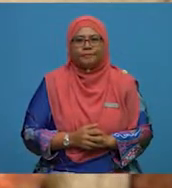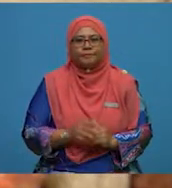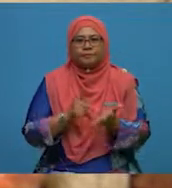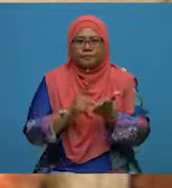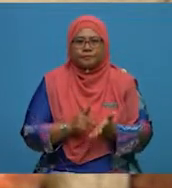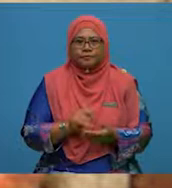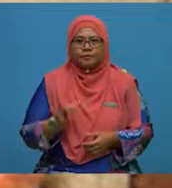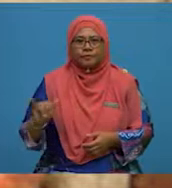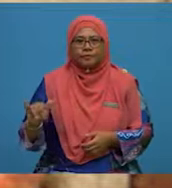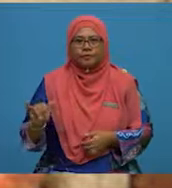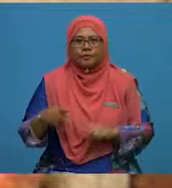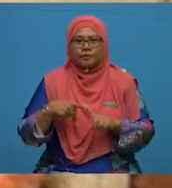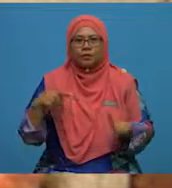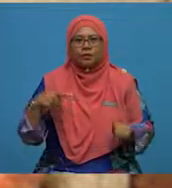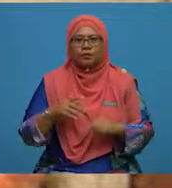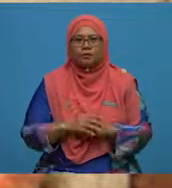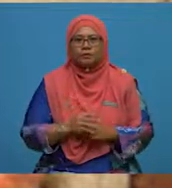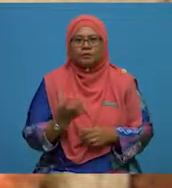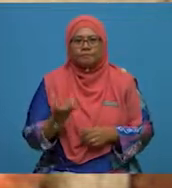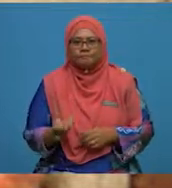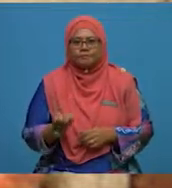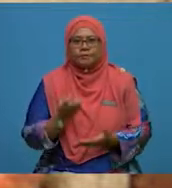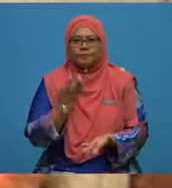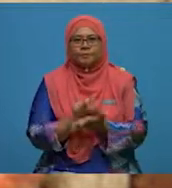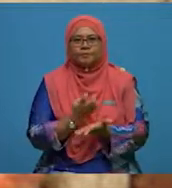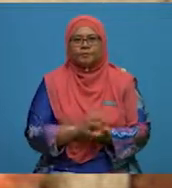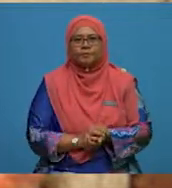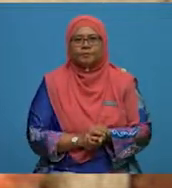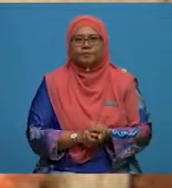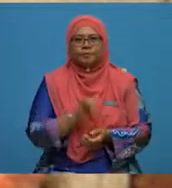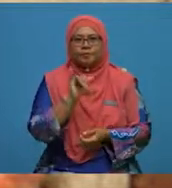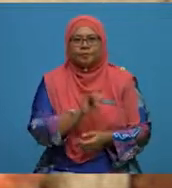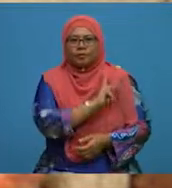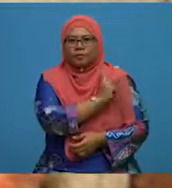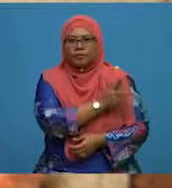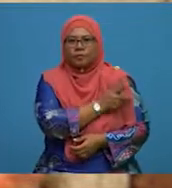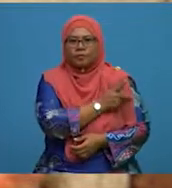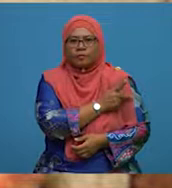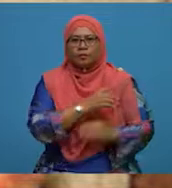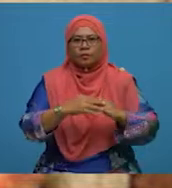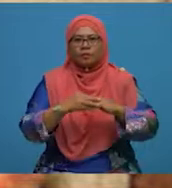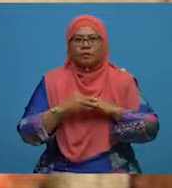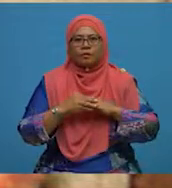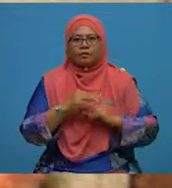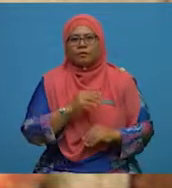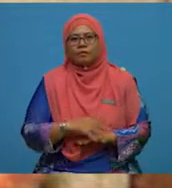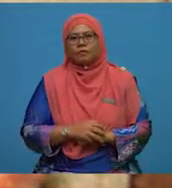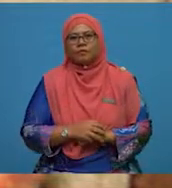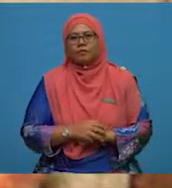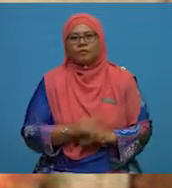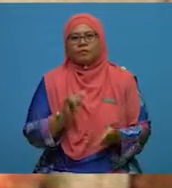Akibatnya, daripada cengkaman ekonomi yang dikuasai oleh penjajah barat